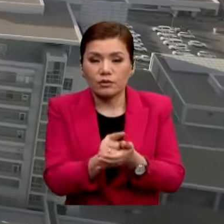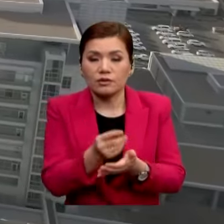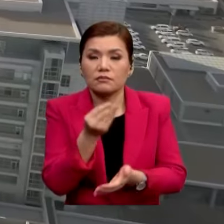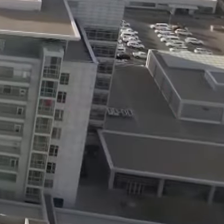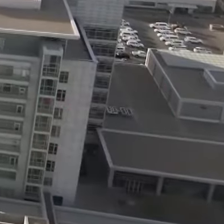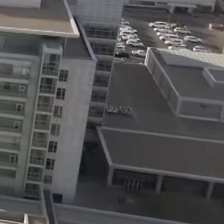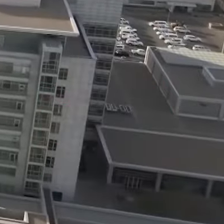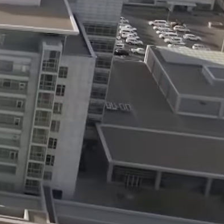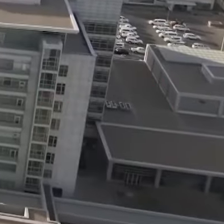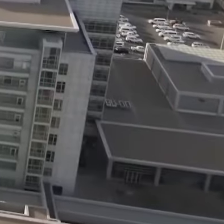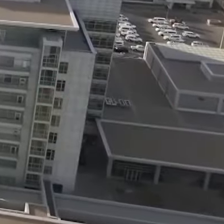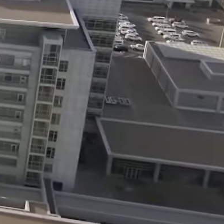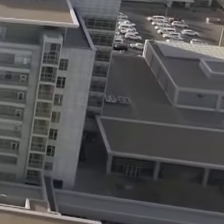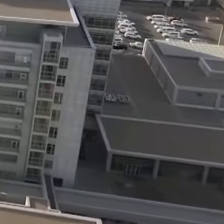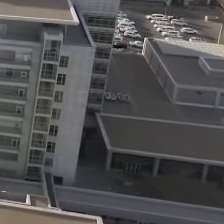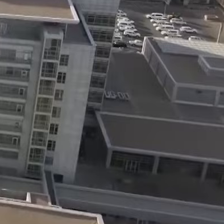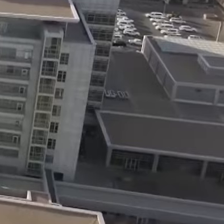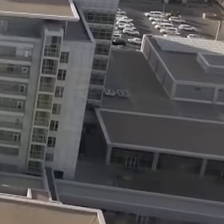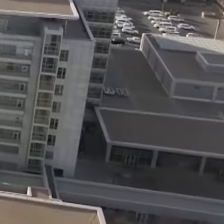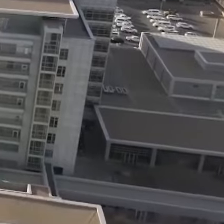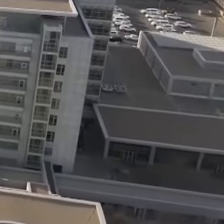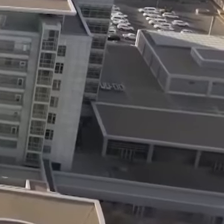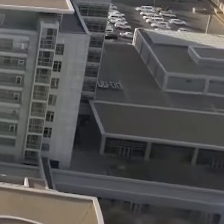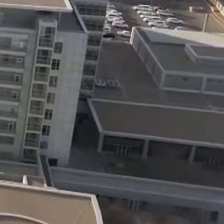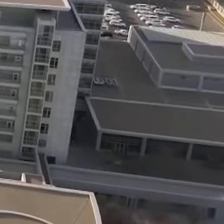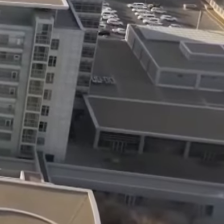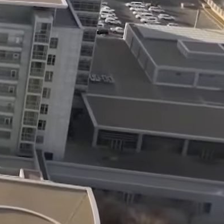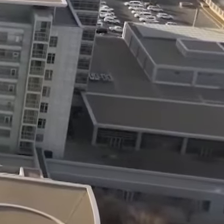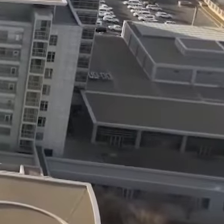қажет. Қымбат Дайырқызы, Әзілхан Уахитов, Атамекен Бизнес, Атырау.